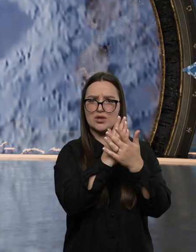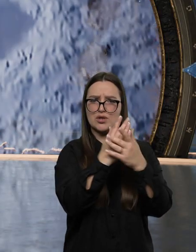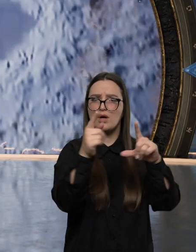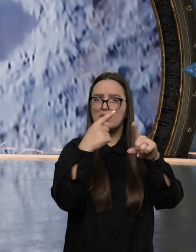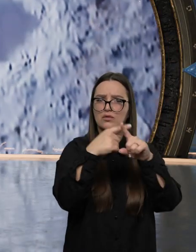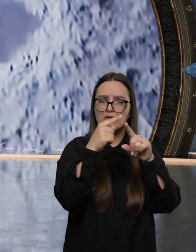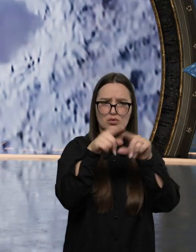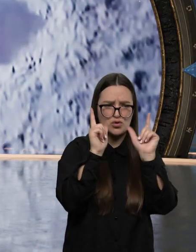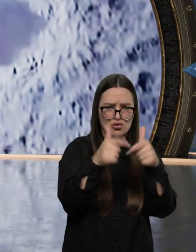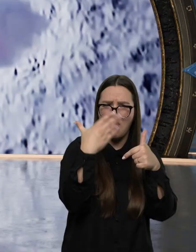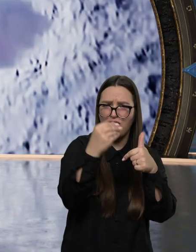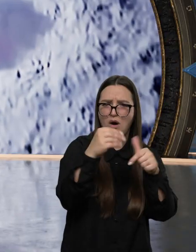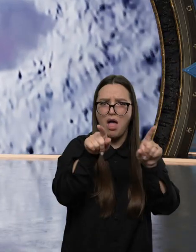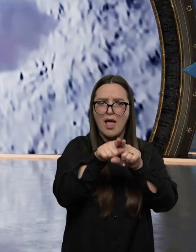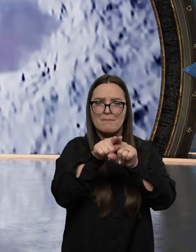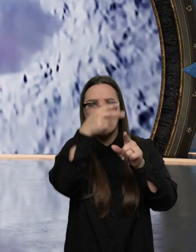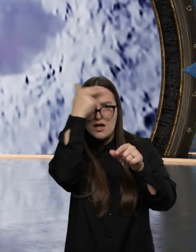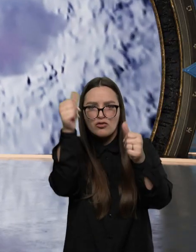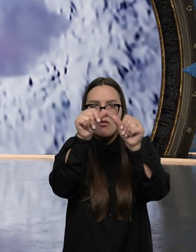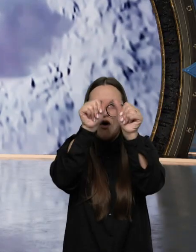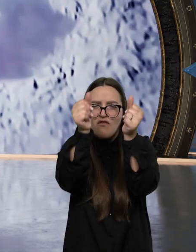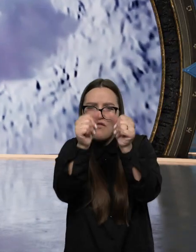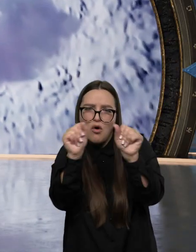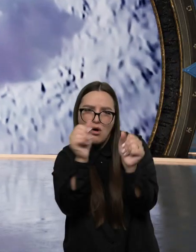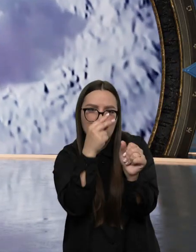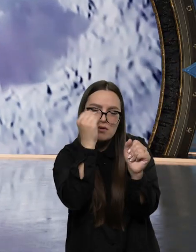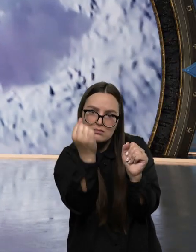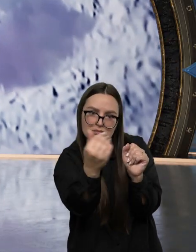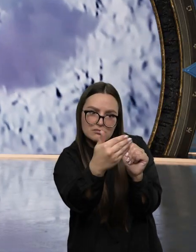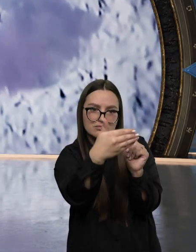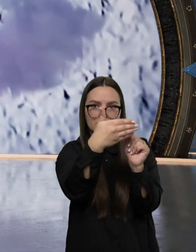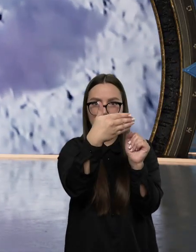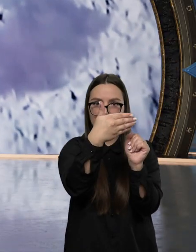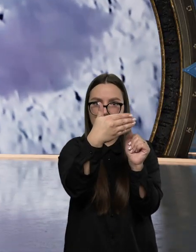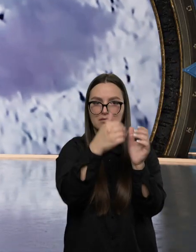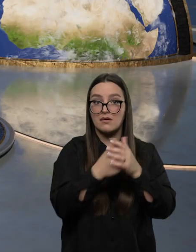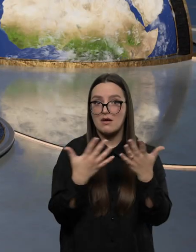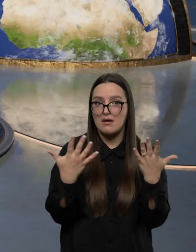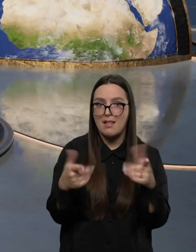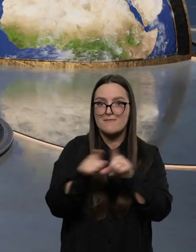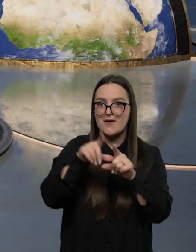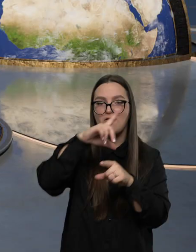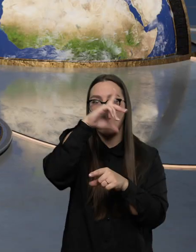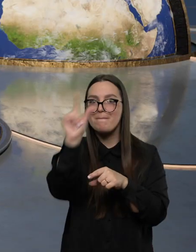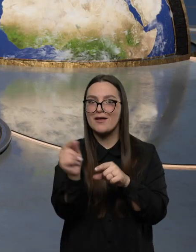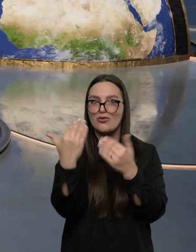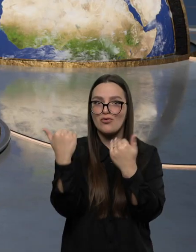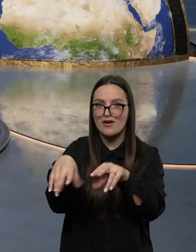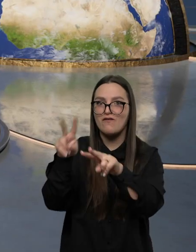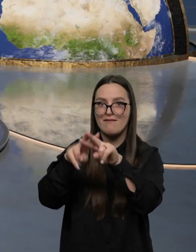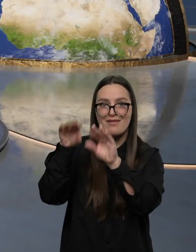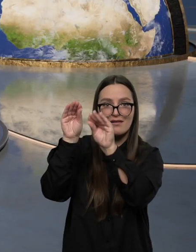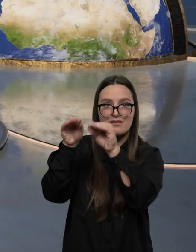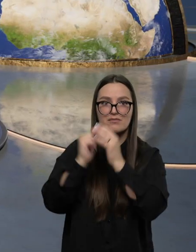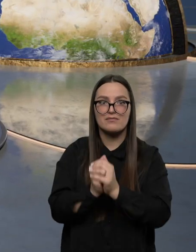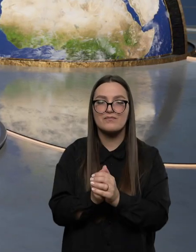matau, beveik tikrai Lietuvos atvaizdas, kontūro atvaizdas. Čia nematomai Mėnulio pusė. Tiesa, tas kontūras